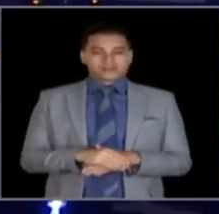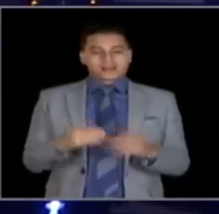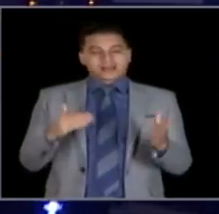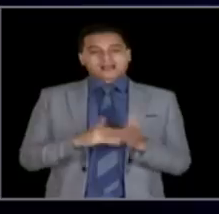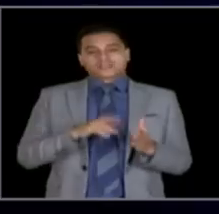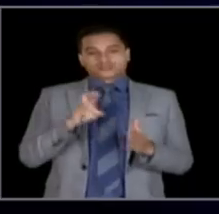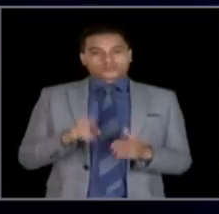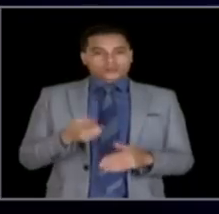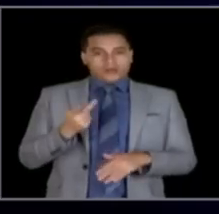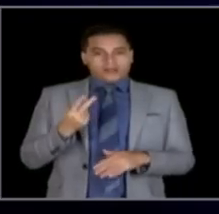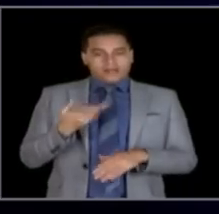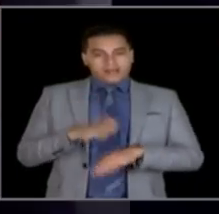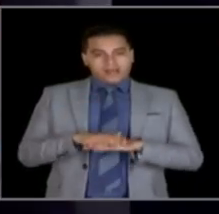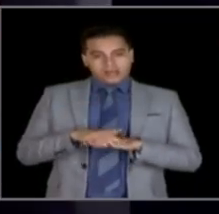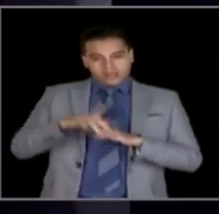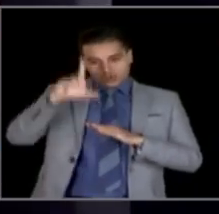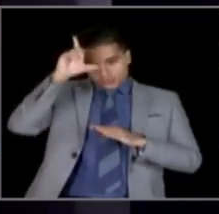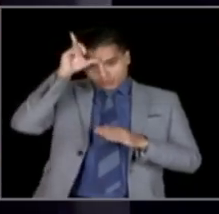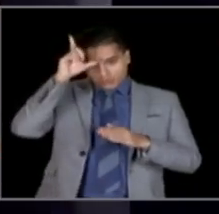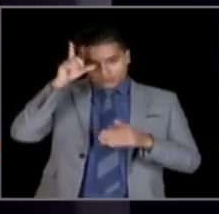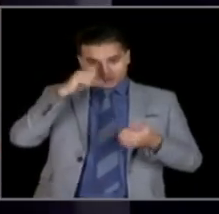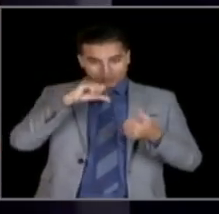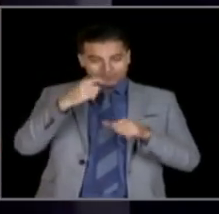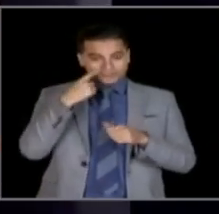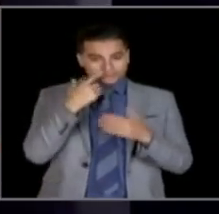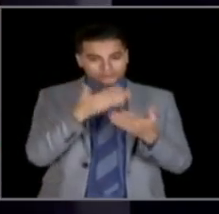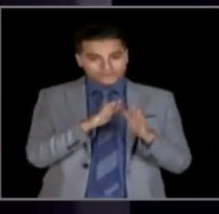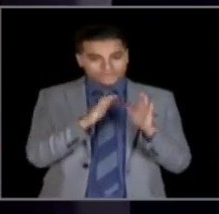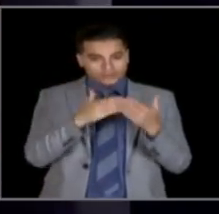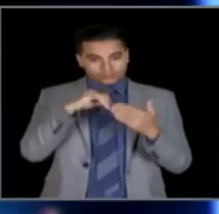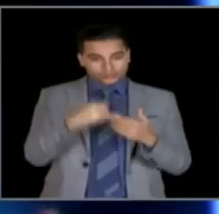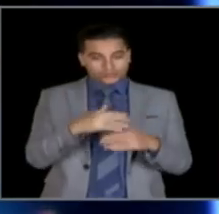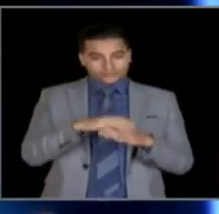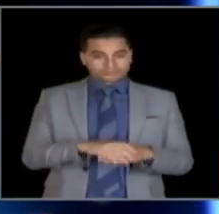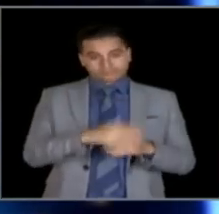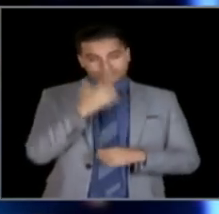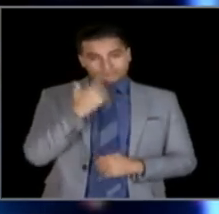آخر سؤالين في الفقرة أليجيترز جوكر.